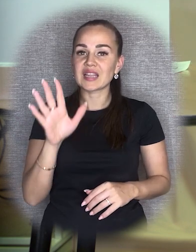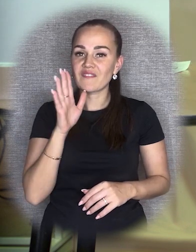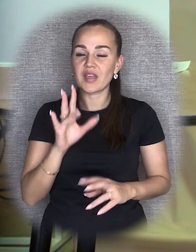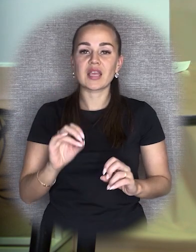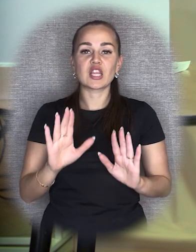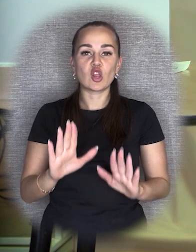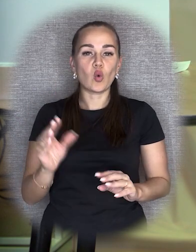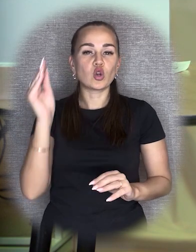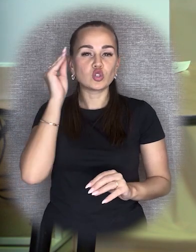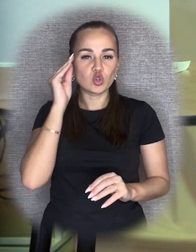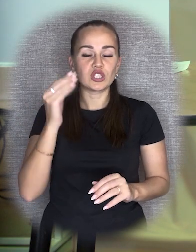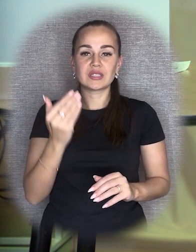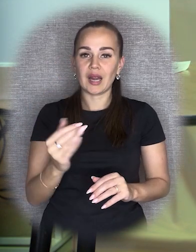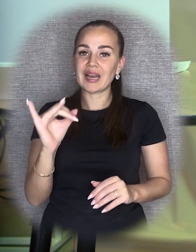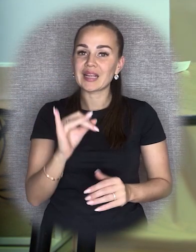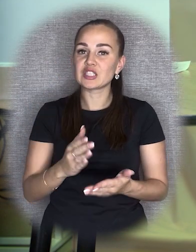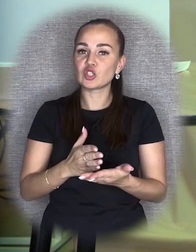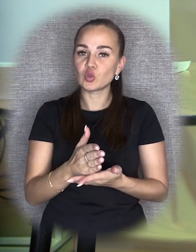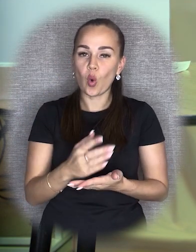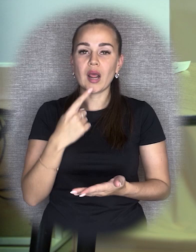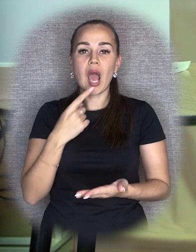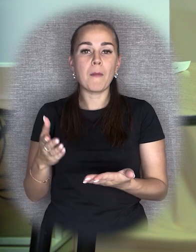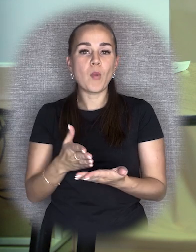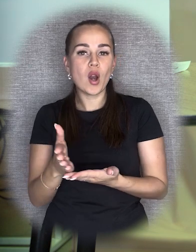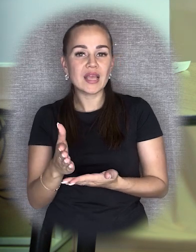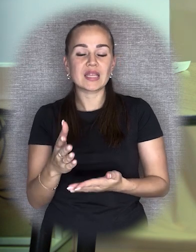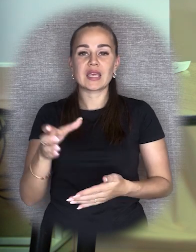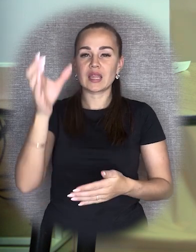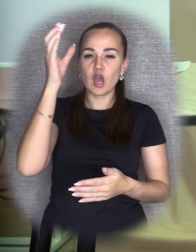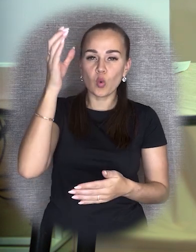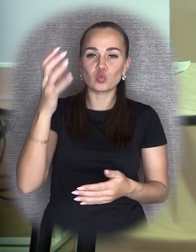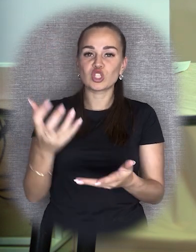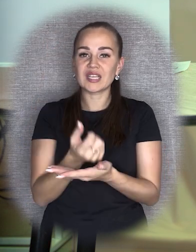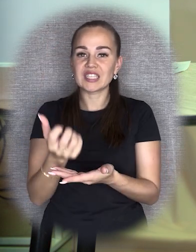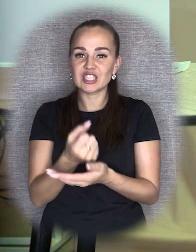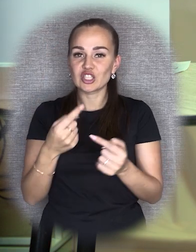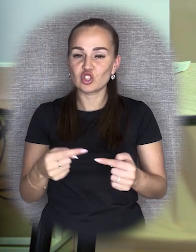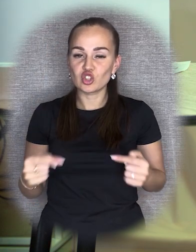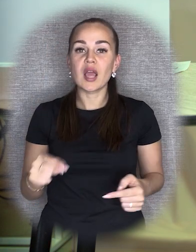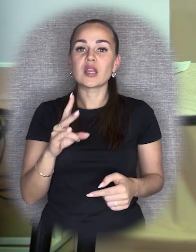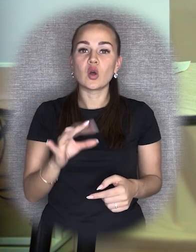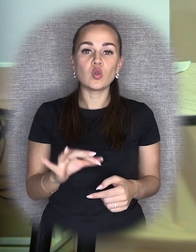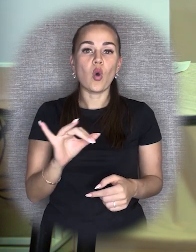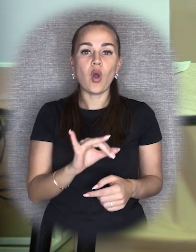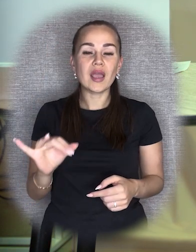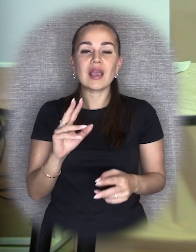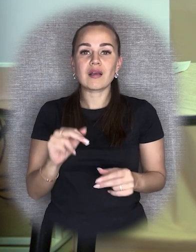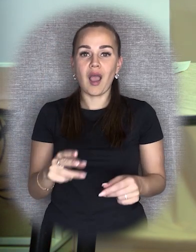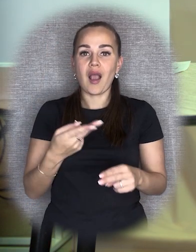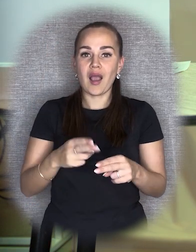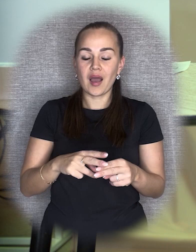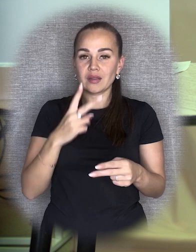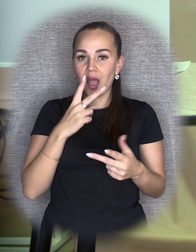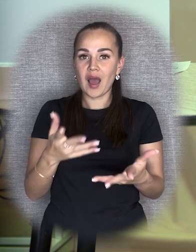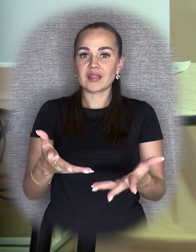с точки зрения истории, политики, научных достижений, но и о том, как это отразилось